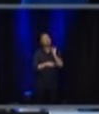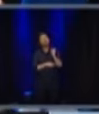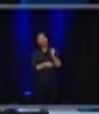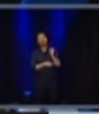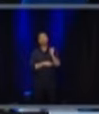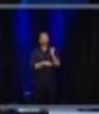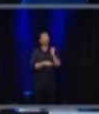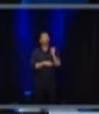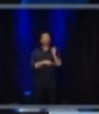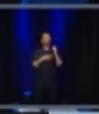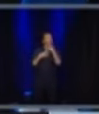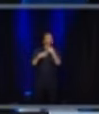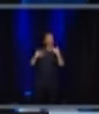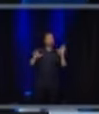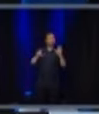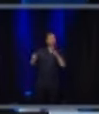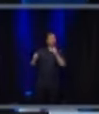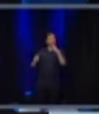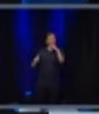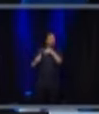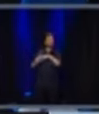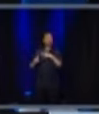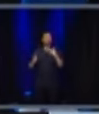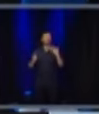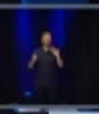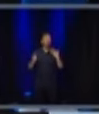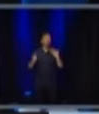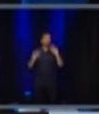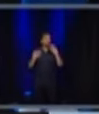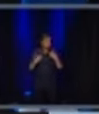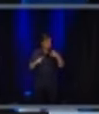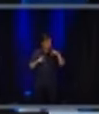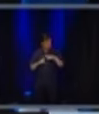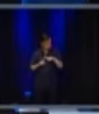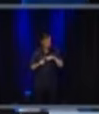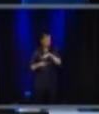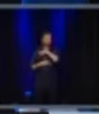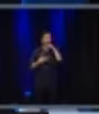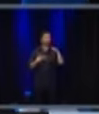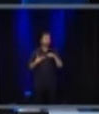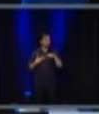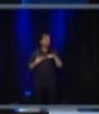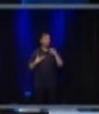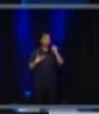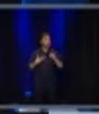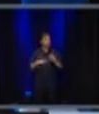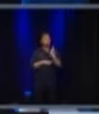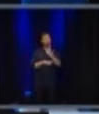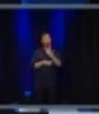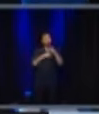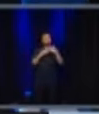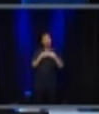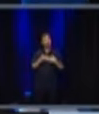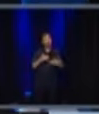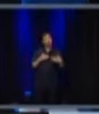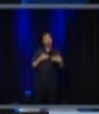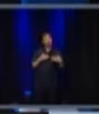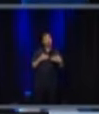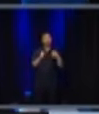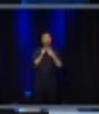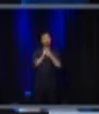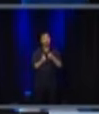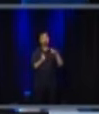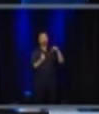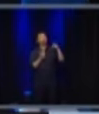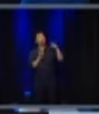le risque d'aller dans un 100 rendez-vous. Deuxièmement, on va pouvoir faire le changement sur Clic Santé à compter de lundi prochain. Bon, mais